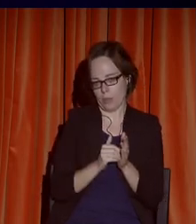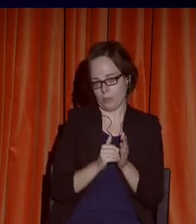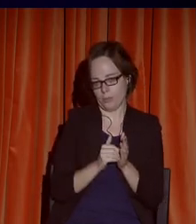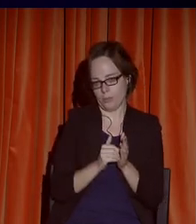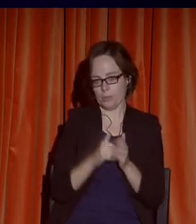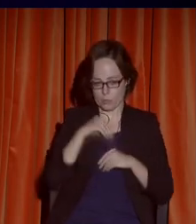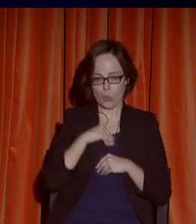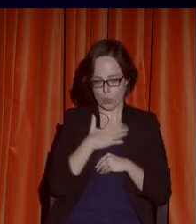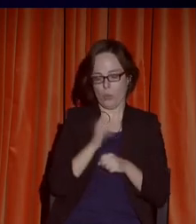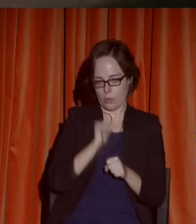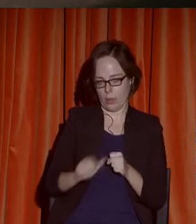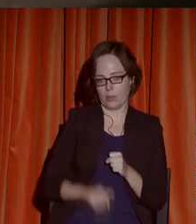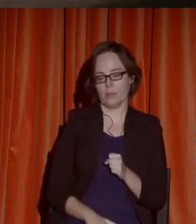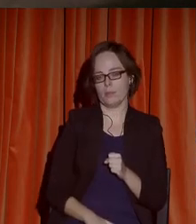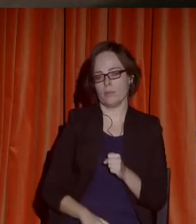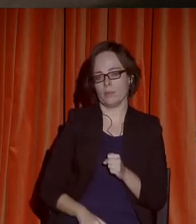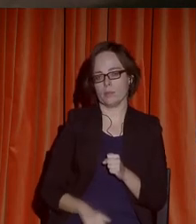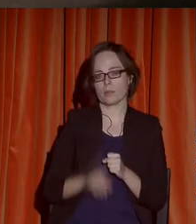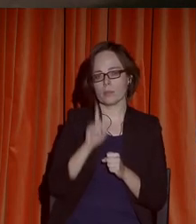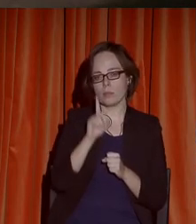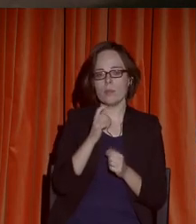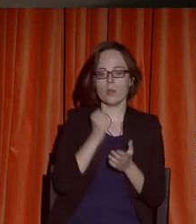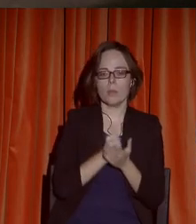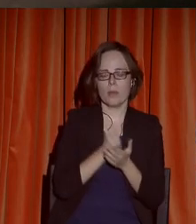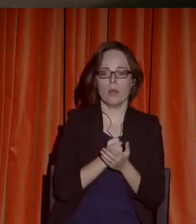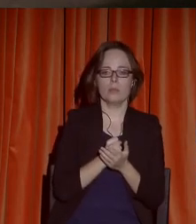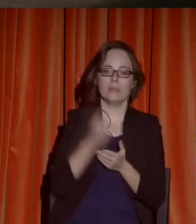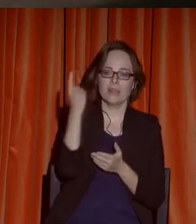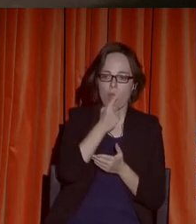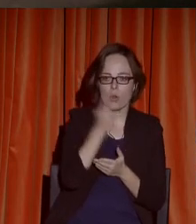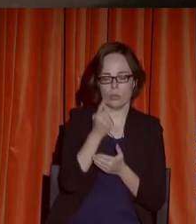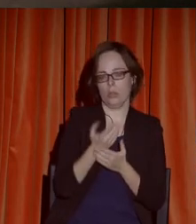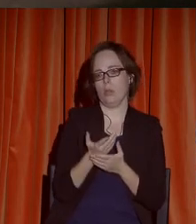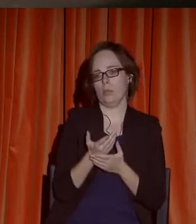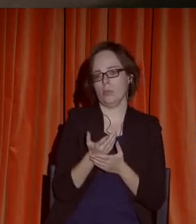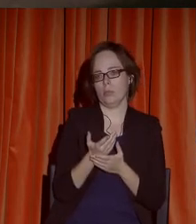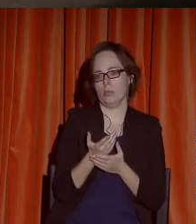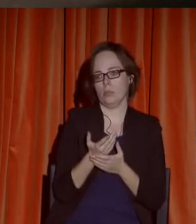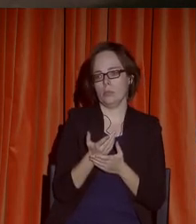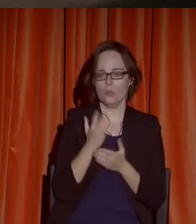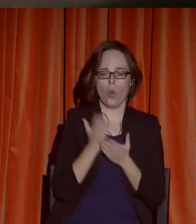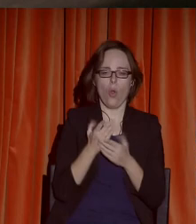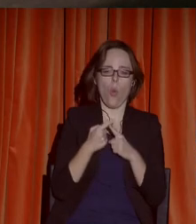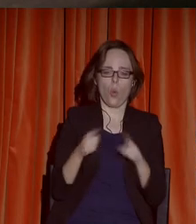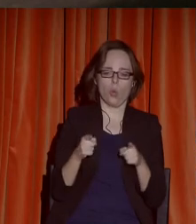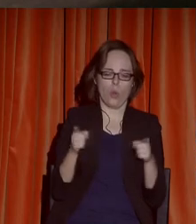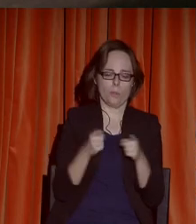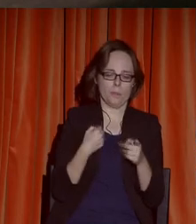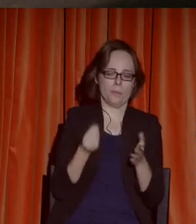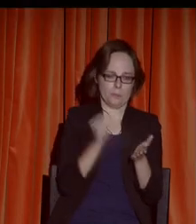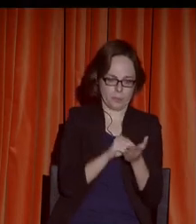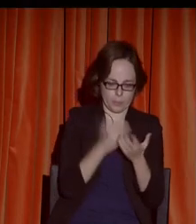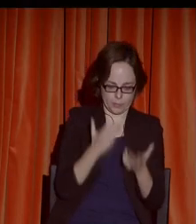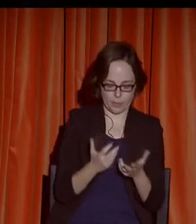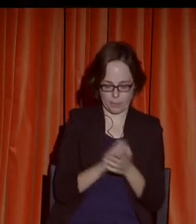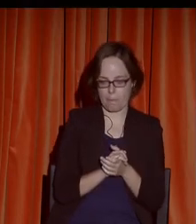ona jest we mnie. Natomiast jeśli chodzi o te zagrożenia, żeby tak może króciutko coś dodać w ich